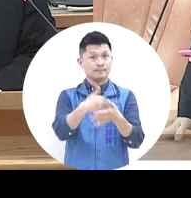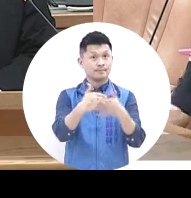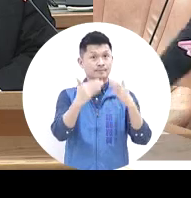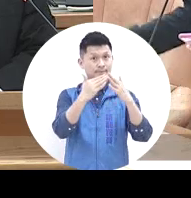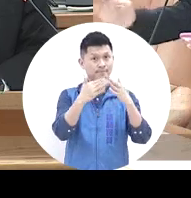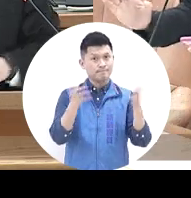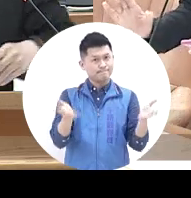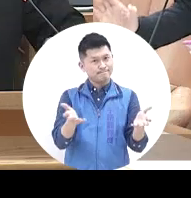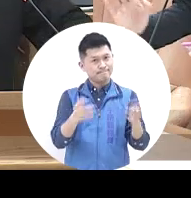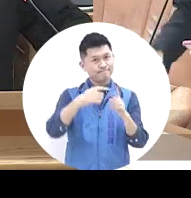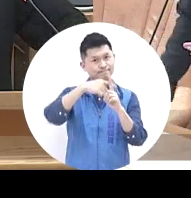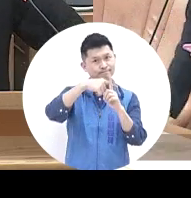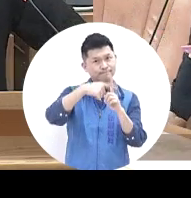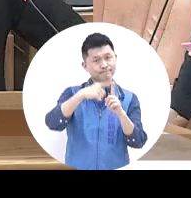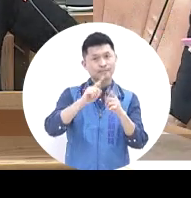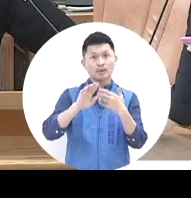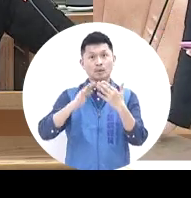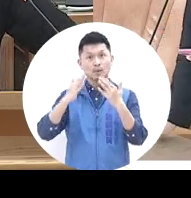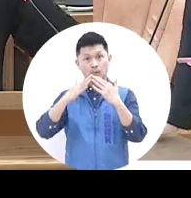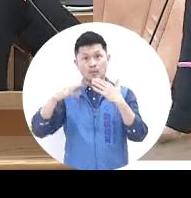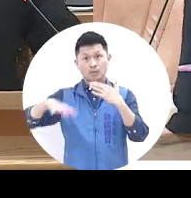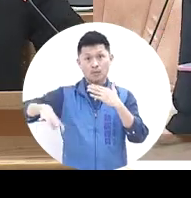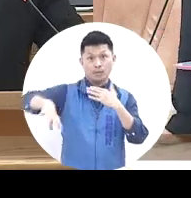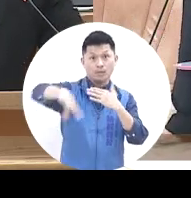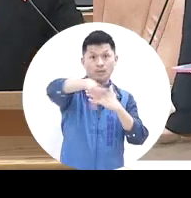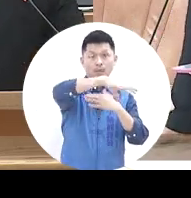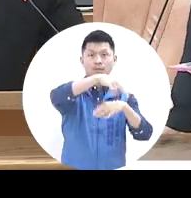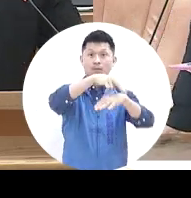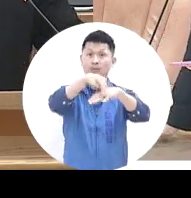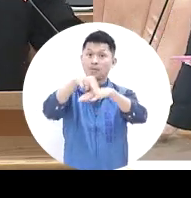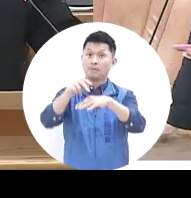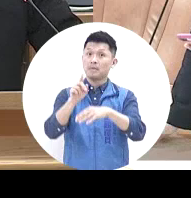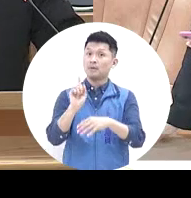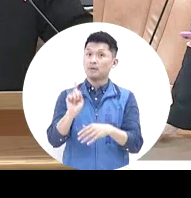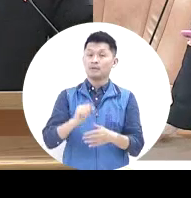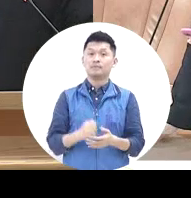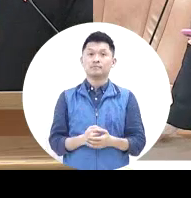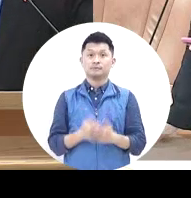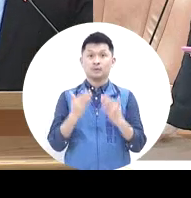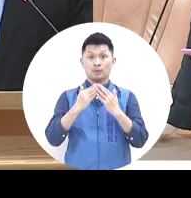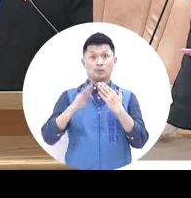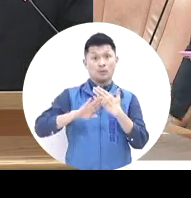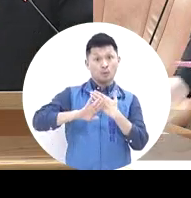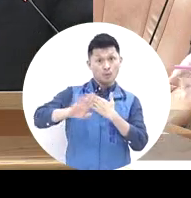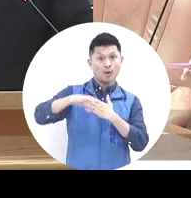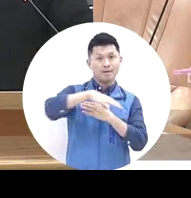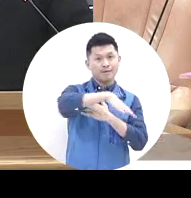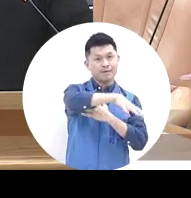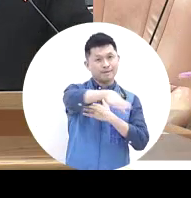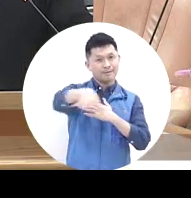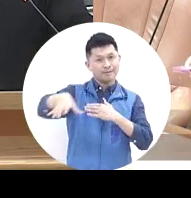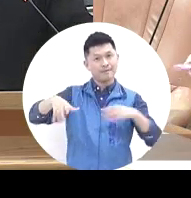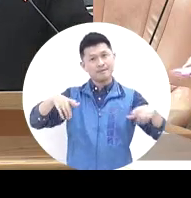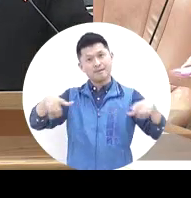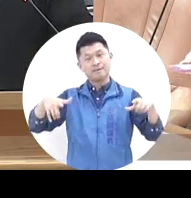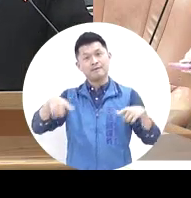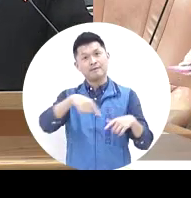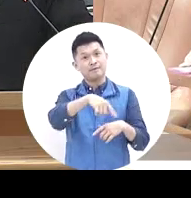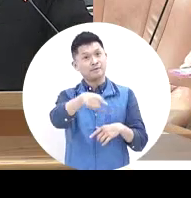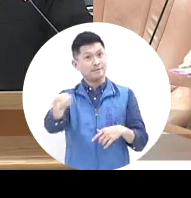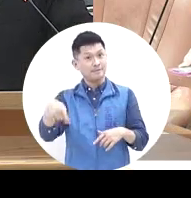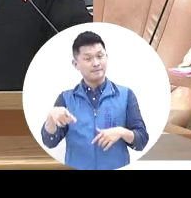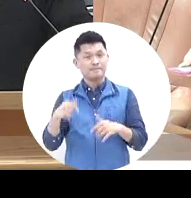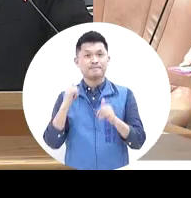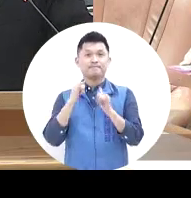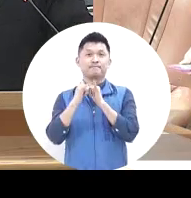如何？那它的户外的园区如何规划？ 其实户外园区哈，用一种让市民